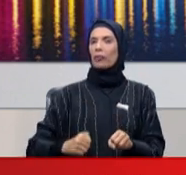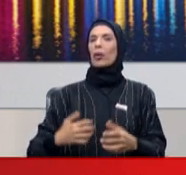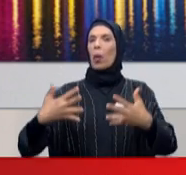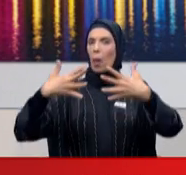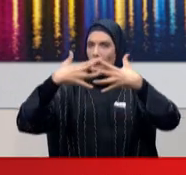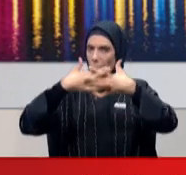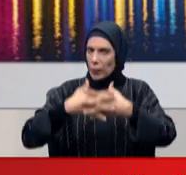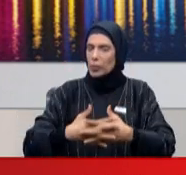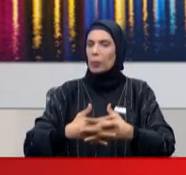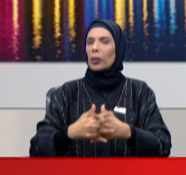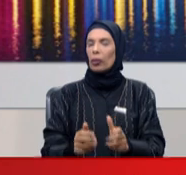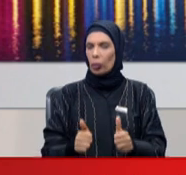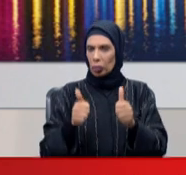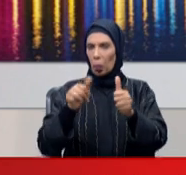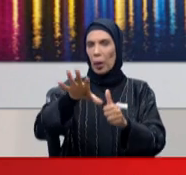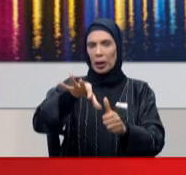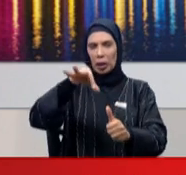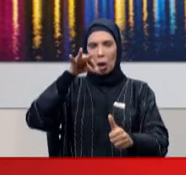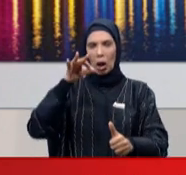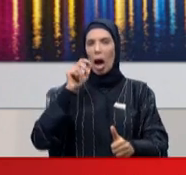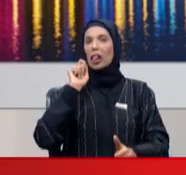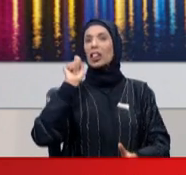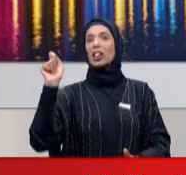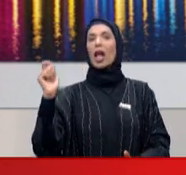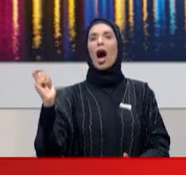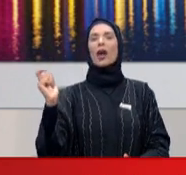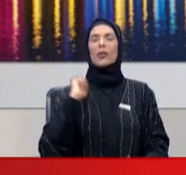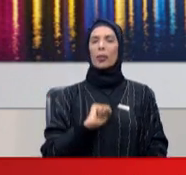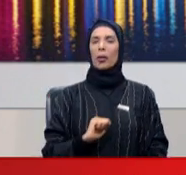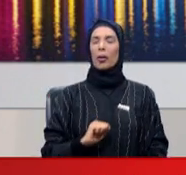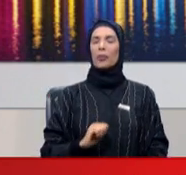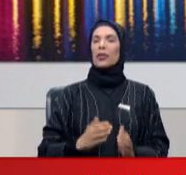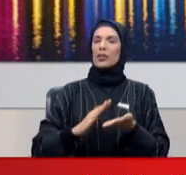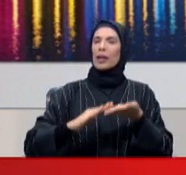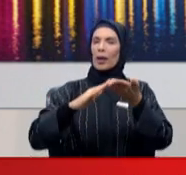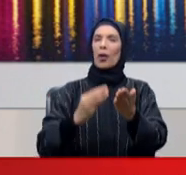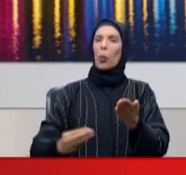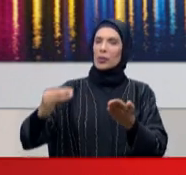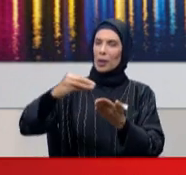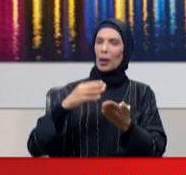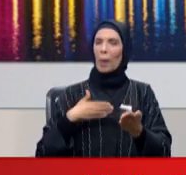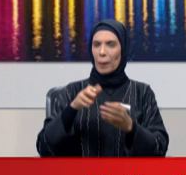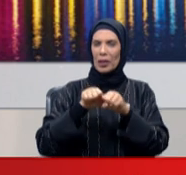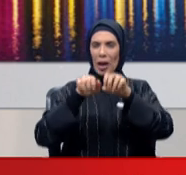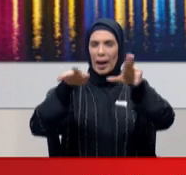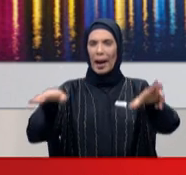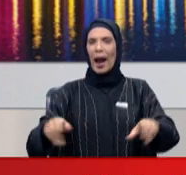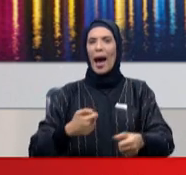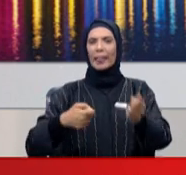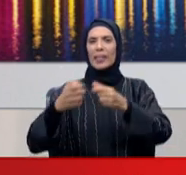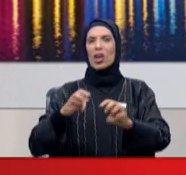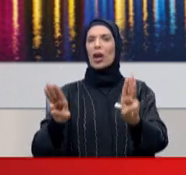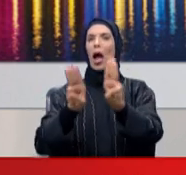ضمن الفئة المناسبة اللي يختارها صاحب العمل، واللي بتساهم بالتالي في تعزيز الثقة وانتشار أعمال التجارة الإلكترونية